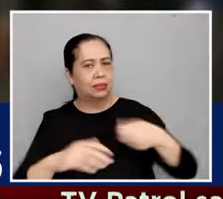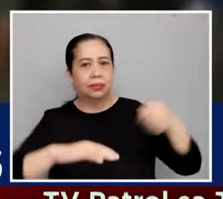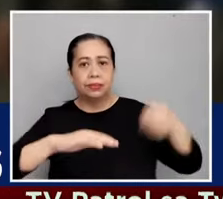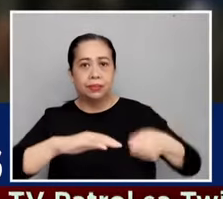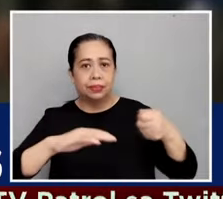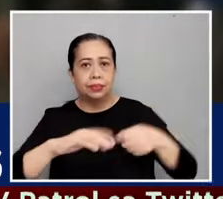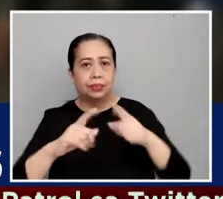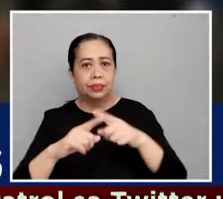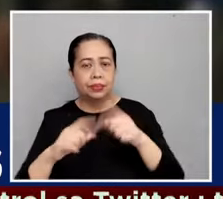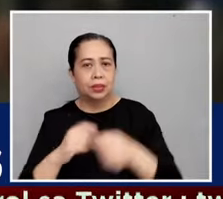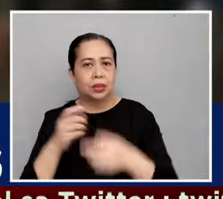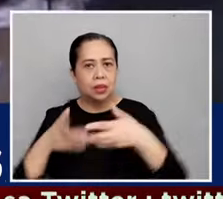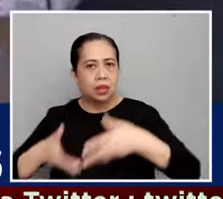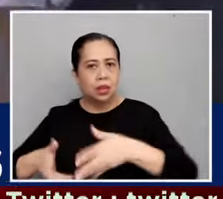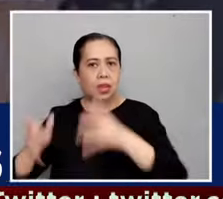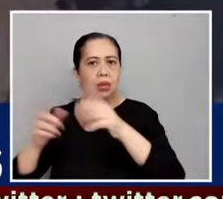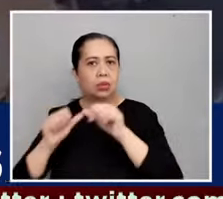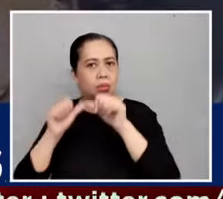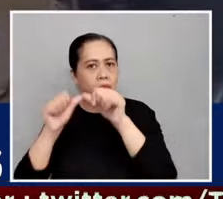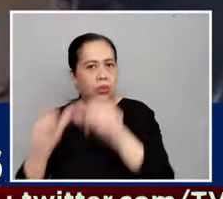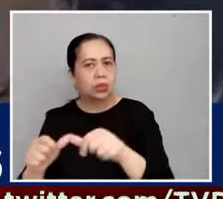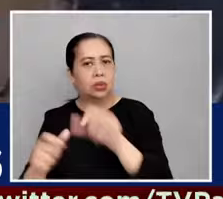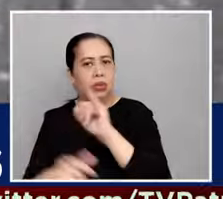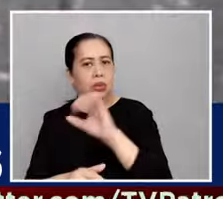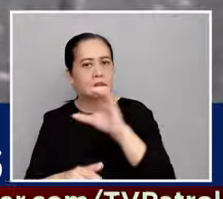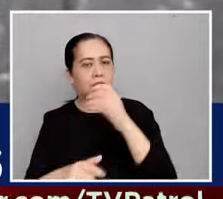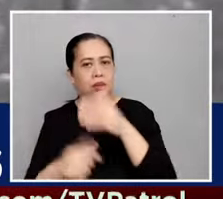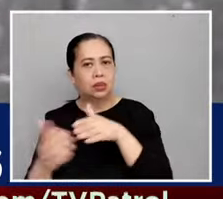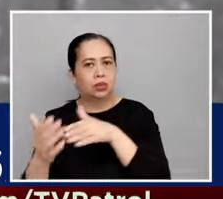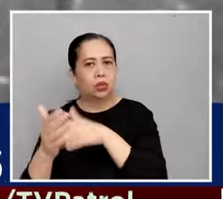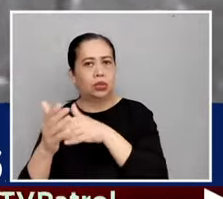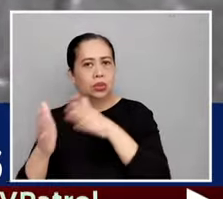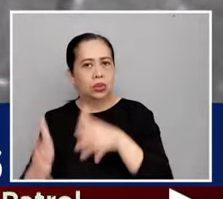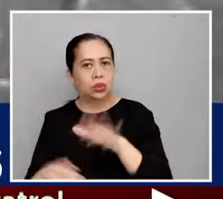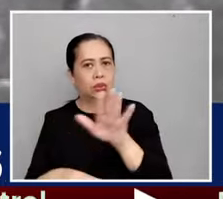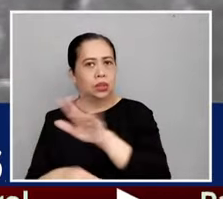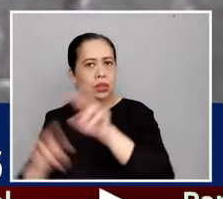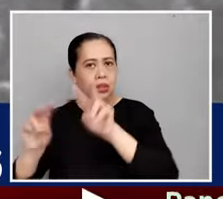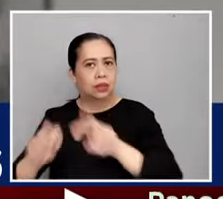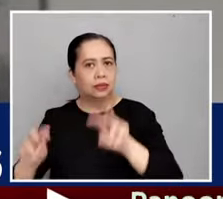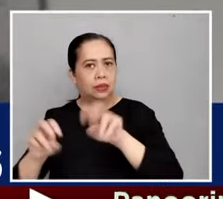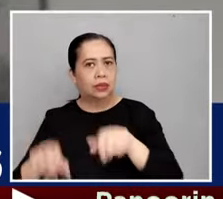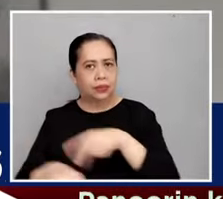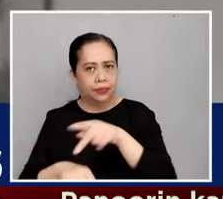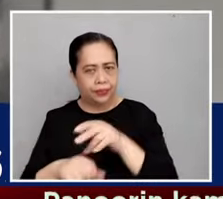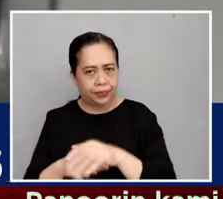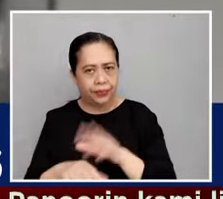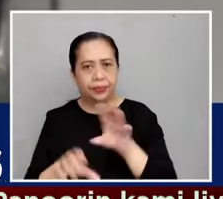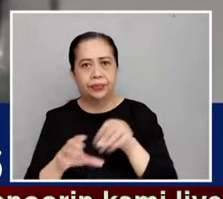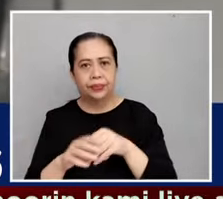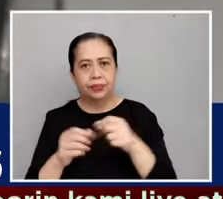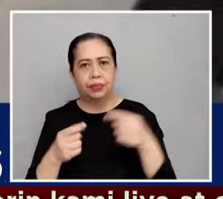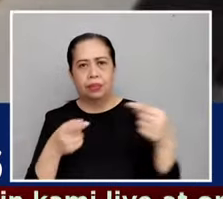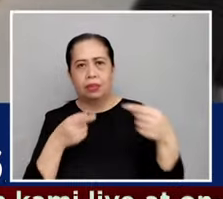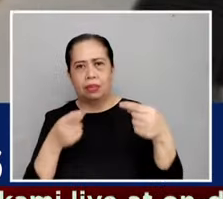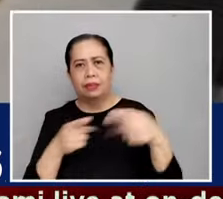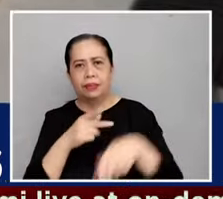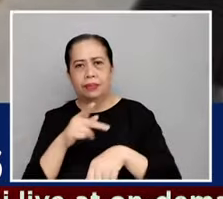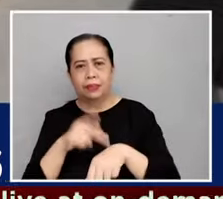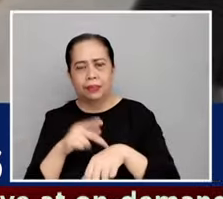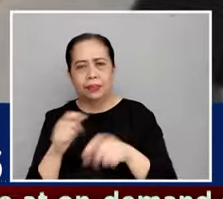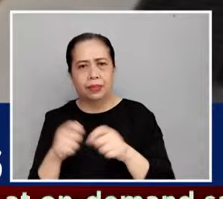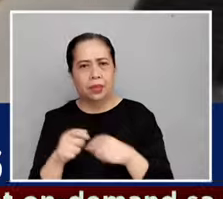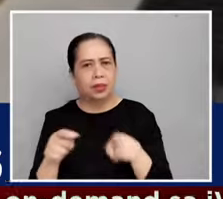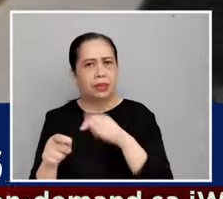sa pagpapahintulot na ituloy na ng ICC prosecutor ang kanyang investigasyon. Kabilang sa argumento ng Pilipinas, hindi